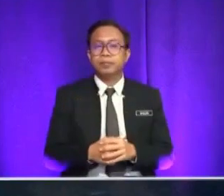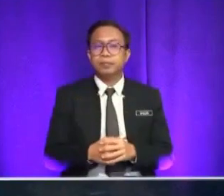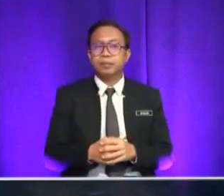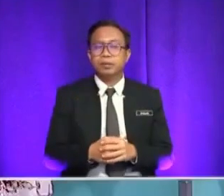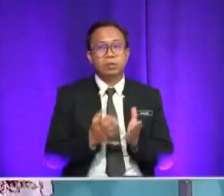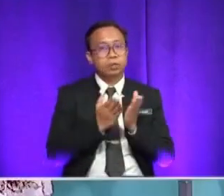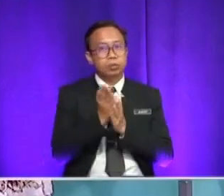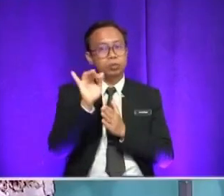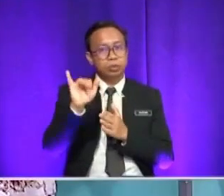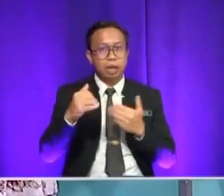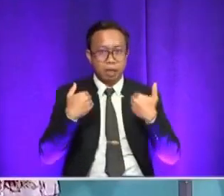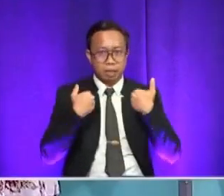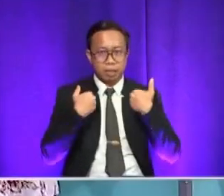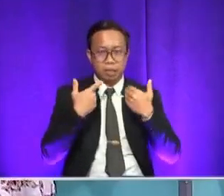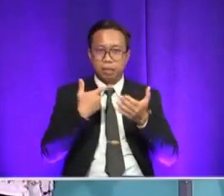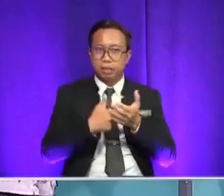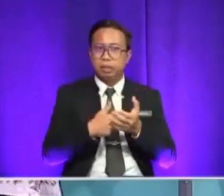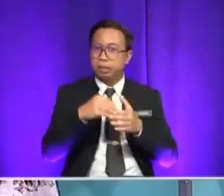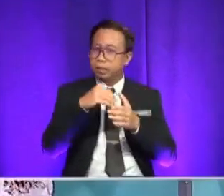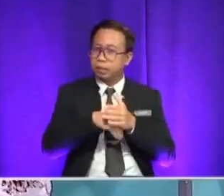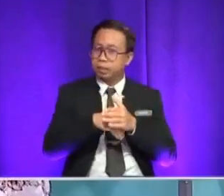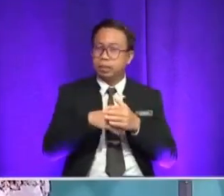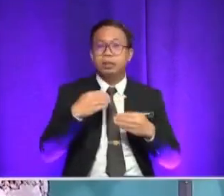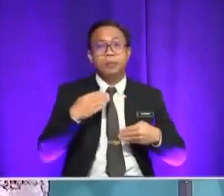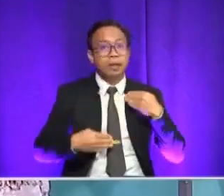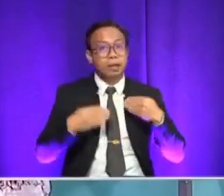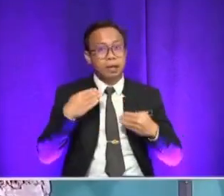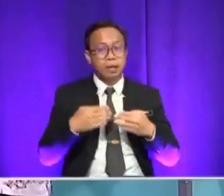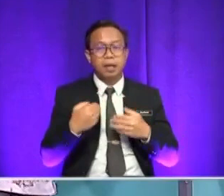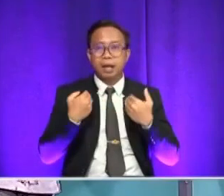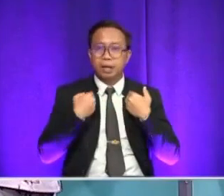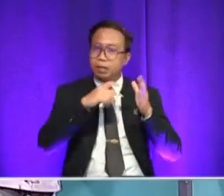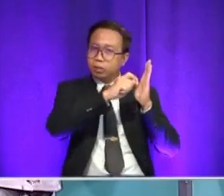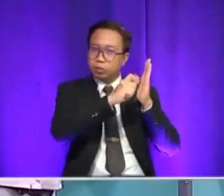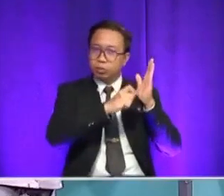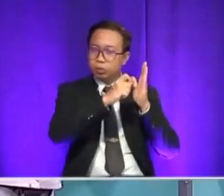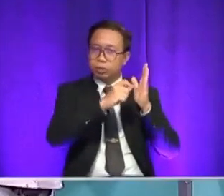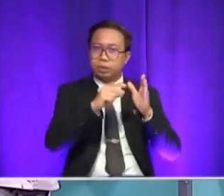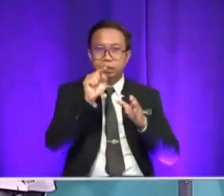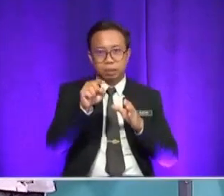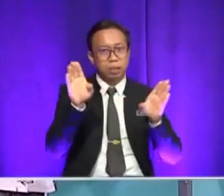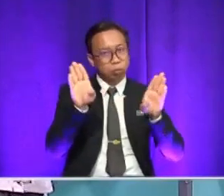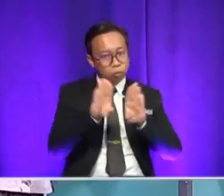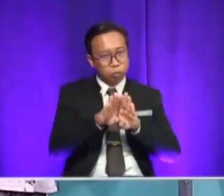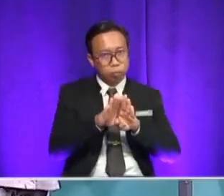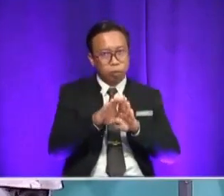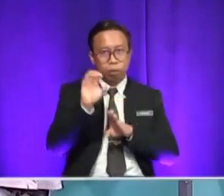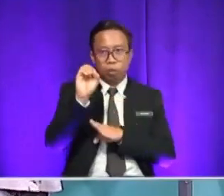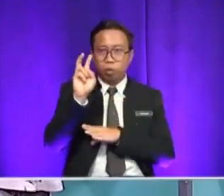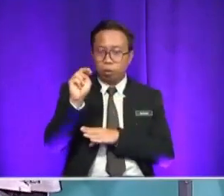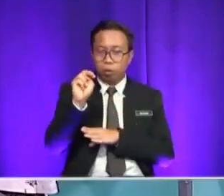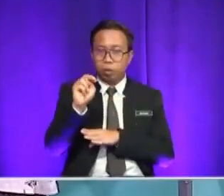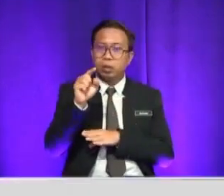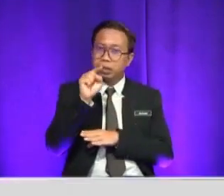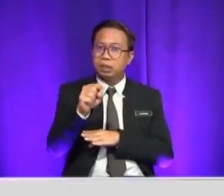Okey, seterusnya ada lagi ya. Dalam badan dia tu, okey, ada switch tekan tutup di mana kalau kita nak onkan dia, kita kena